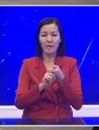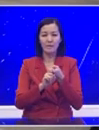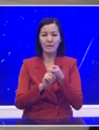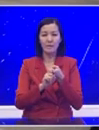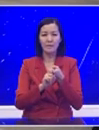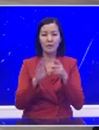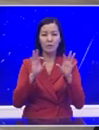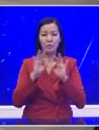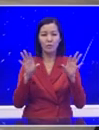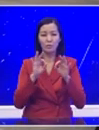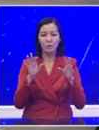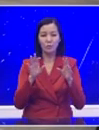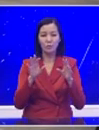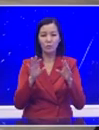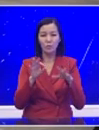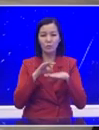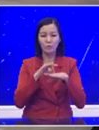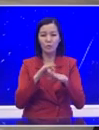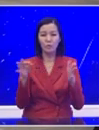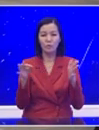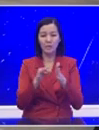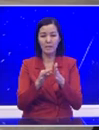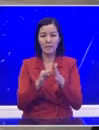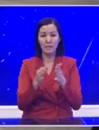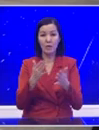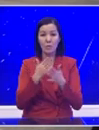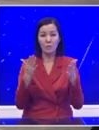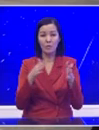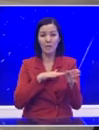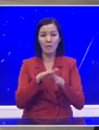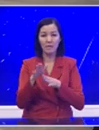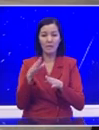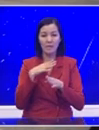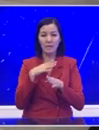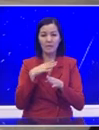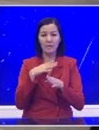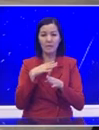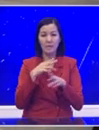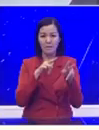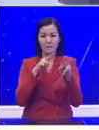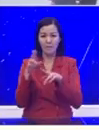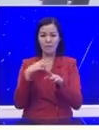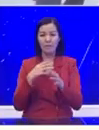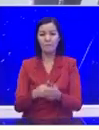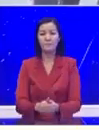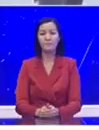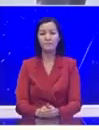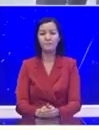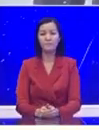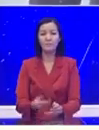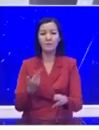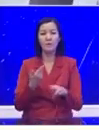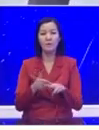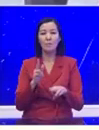індетінің түсіндіру жұмыстарын жүргізу мақсатында үлкен жұмыстар жүргізіліп, ол департамент бастығының бақылауына алынған. Бұл кезеңде